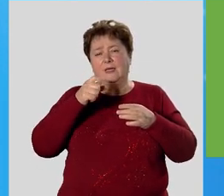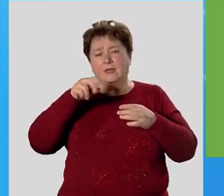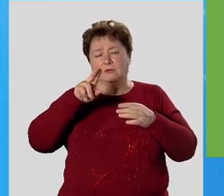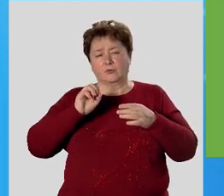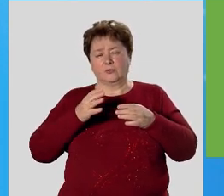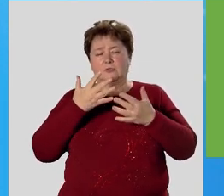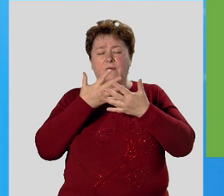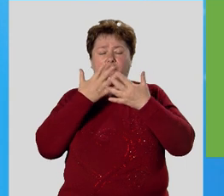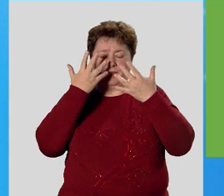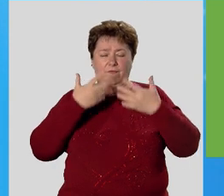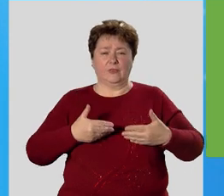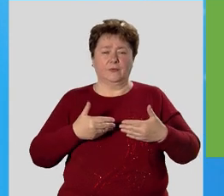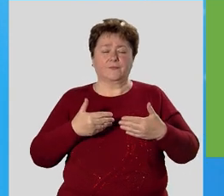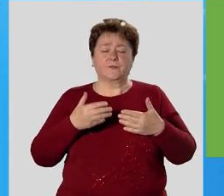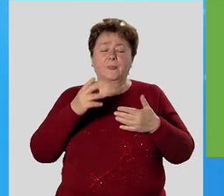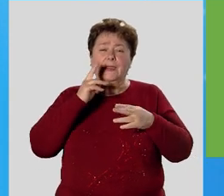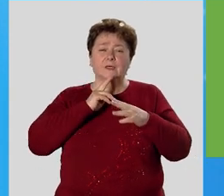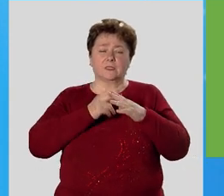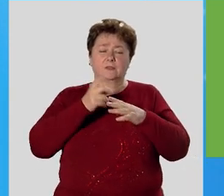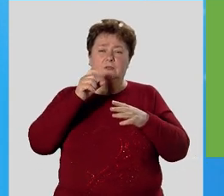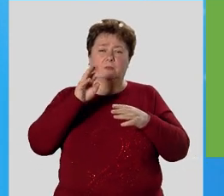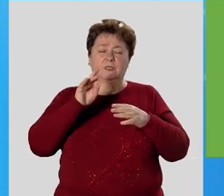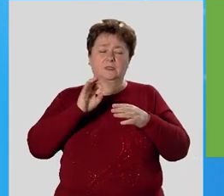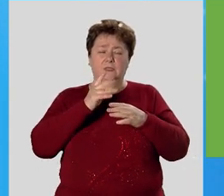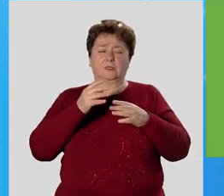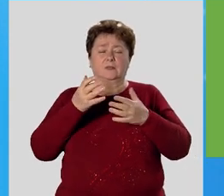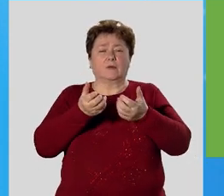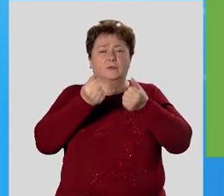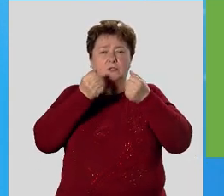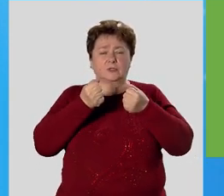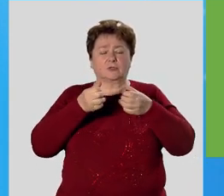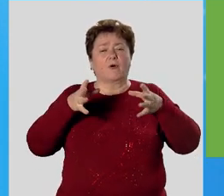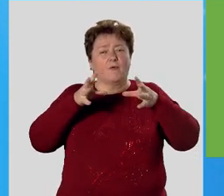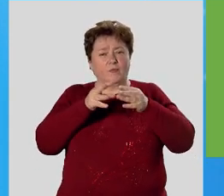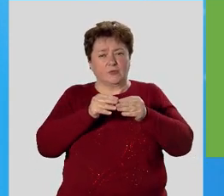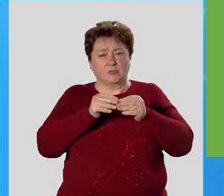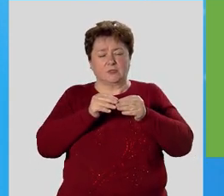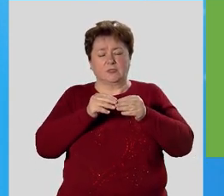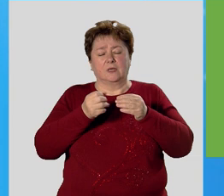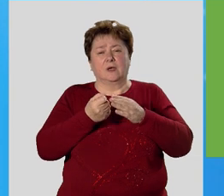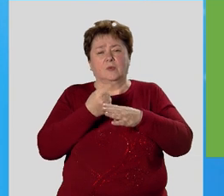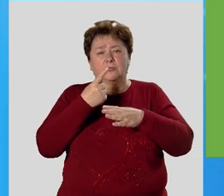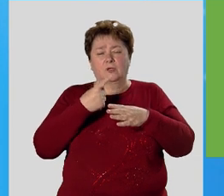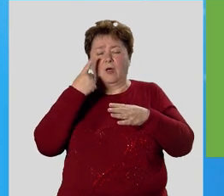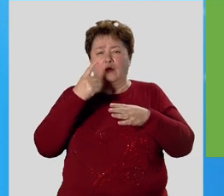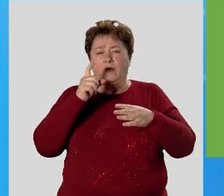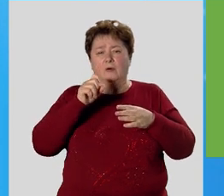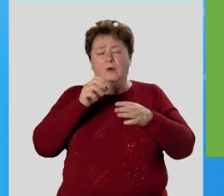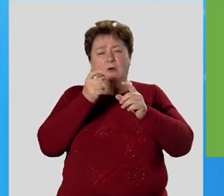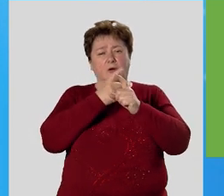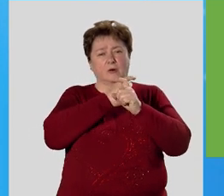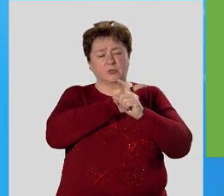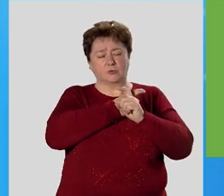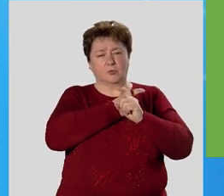«эйдос» – вид. Сестринские хроматиды удерживаются вместе и образуют одну